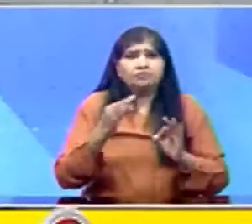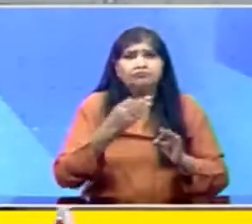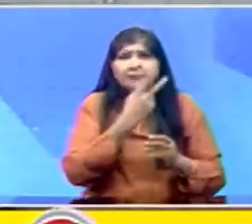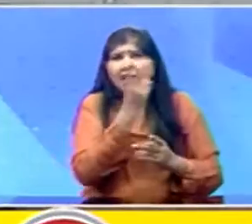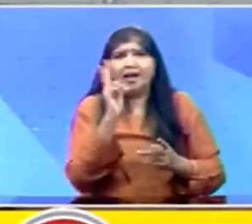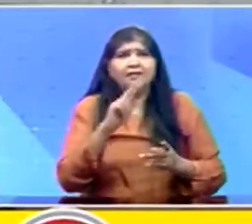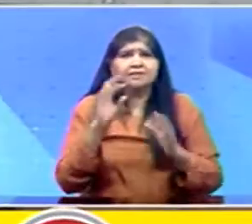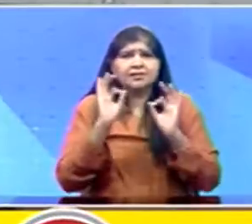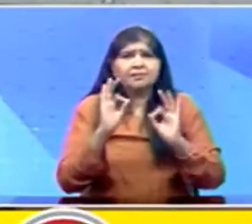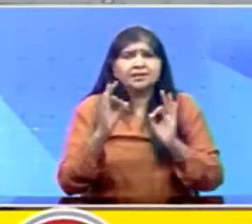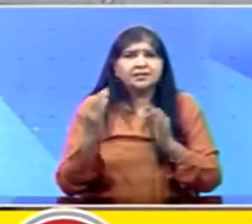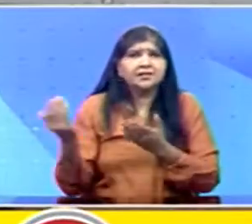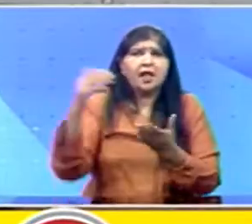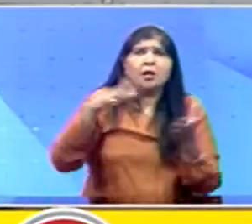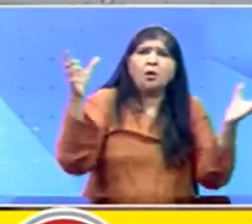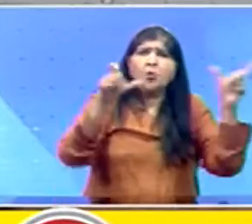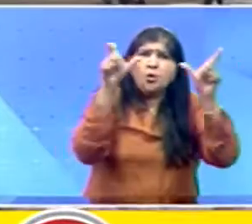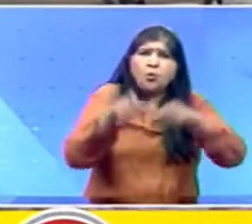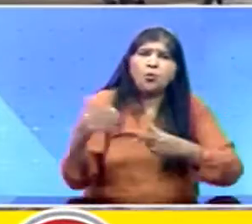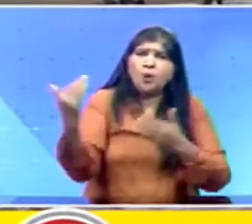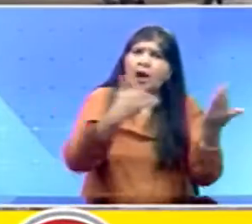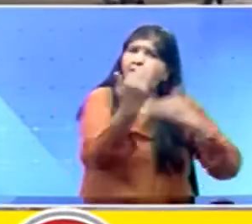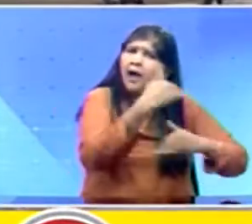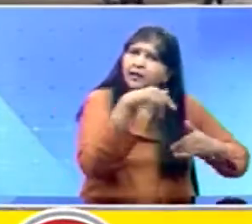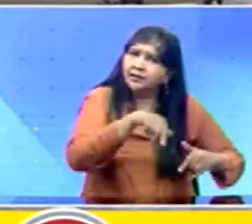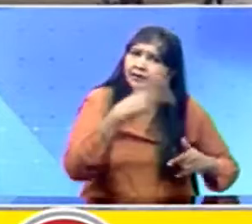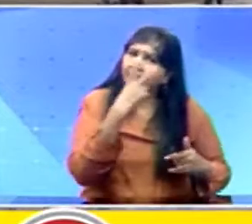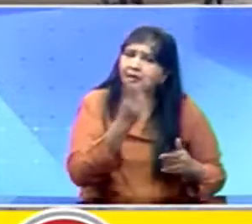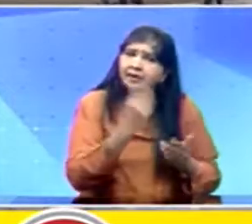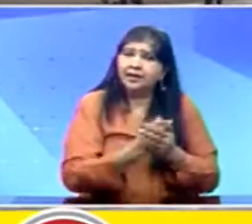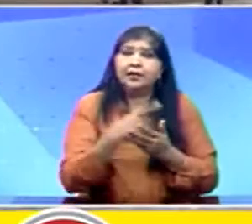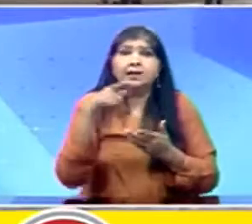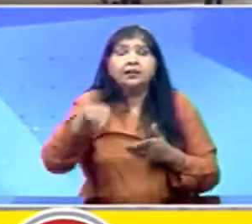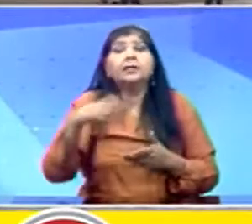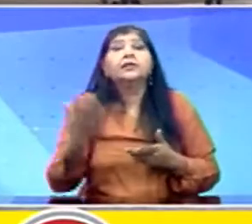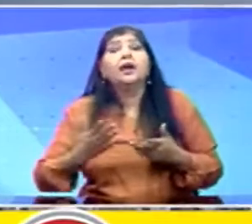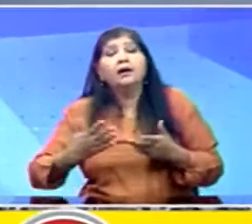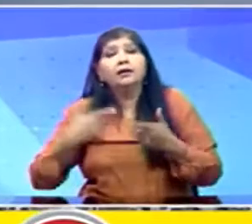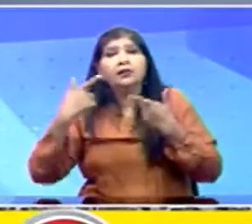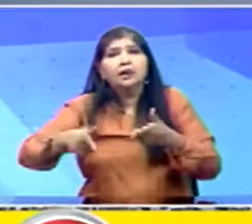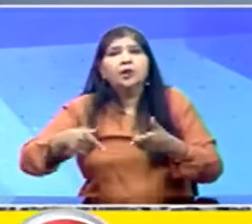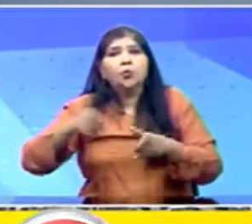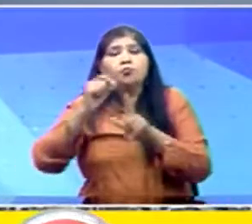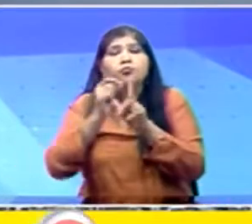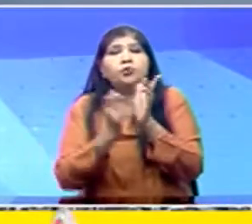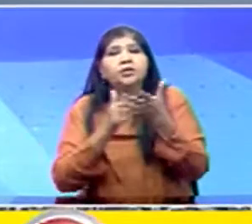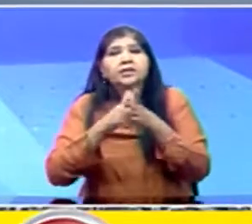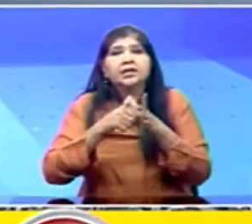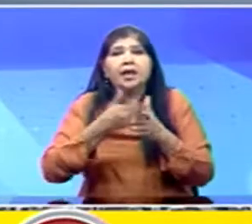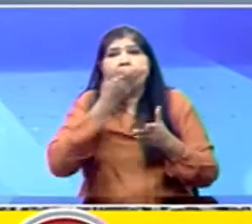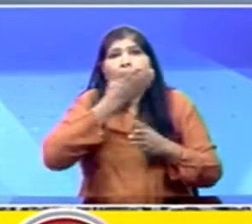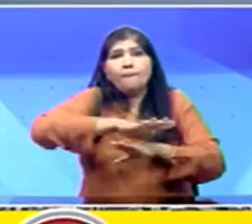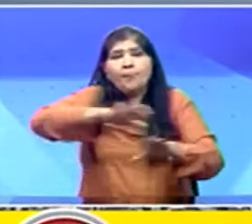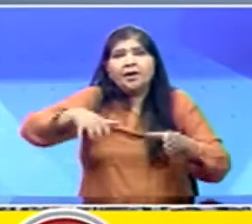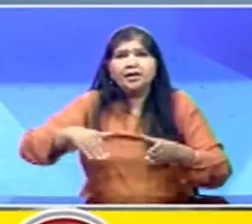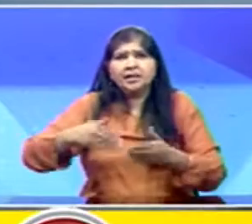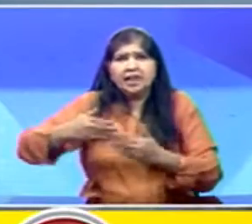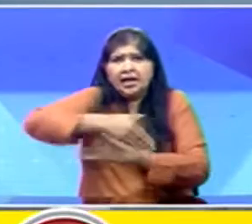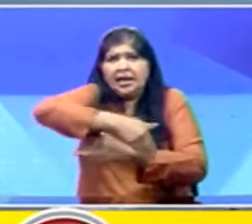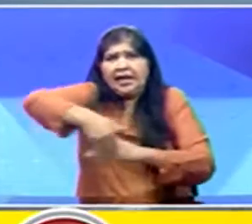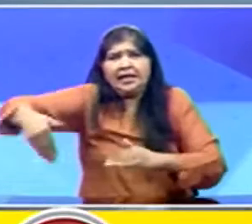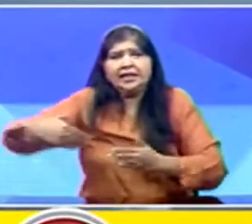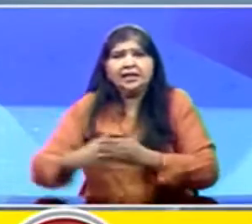बड़ी संख्या में लोग आते हैं लेकिन पुडुचेरी के समंदर तरट पर भी